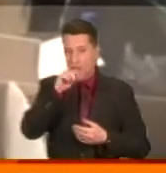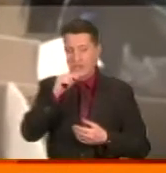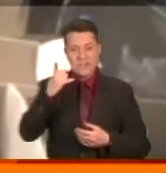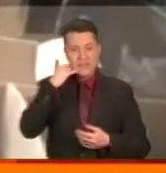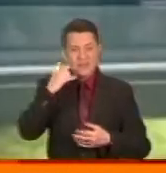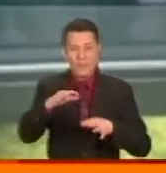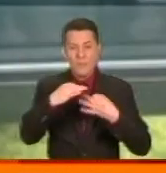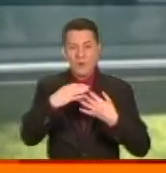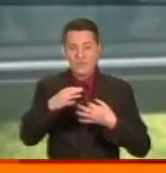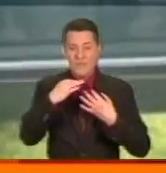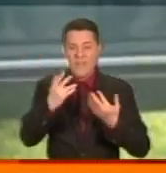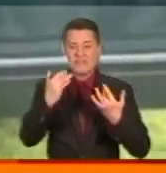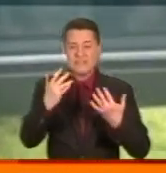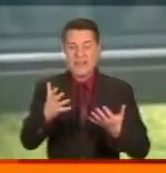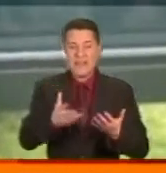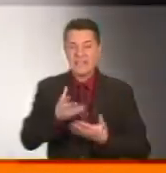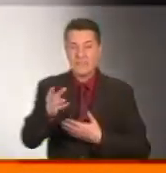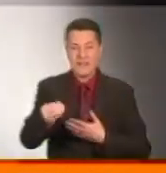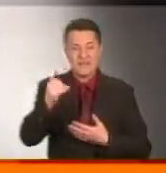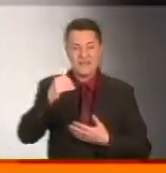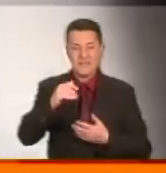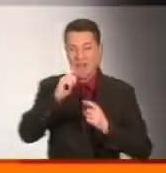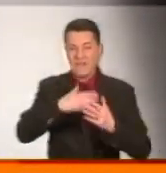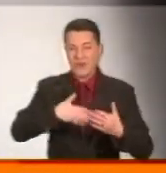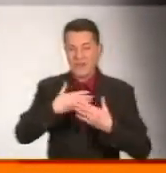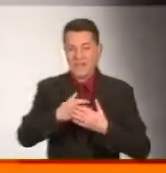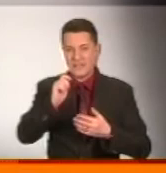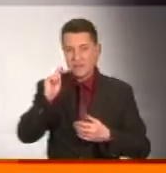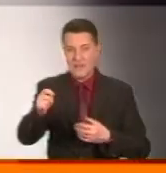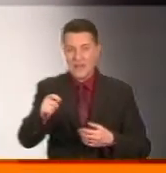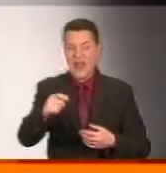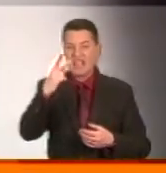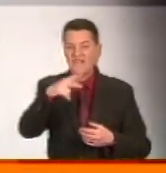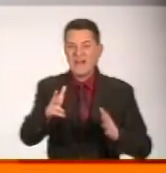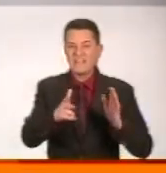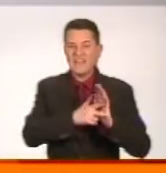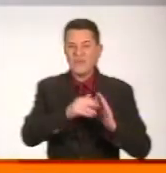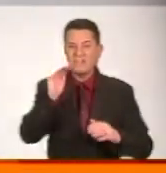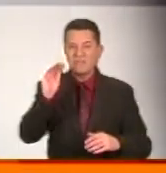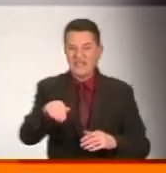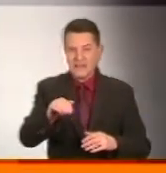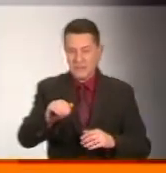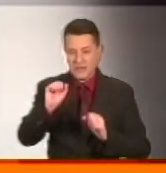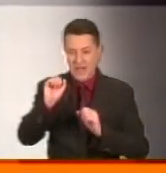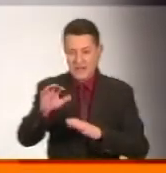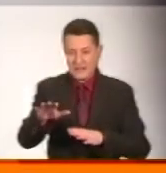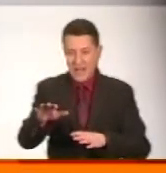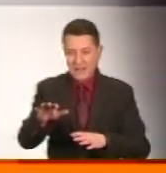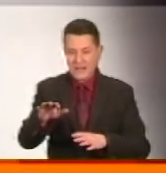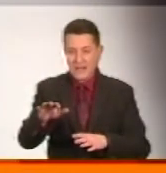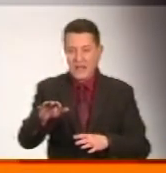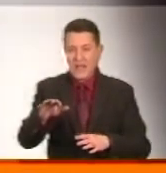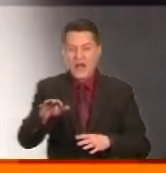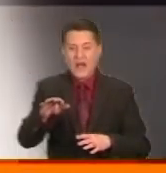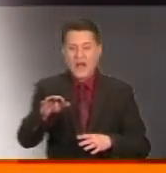телефоном розповідає, скільки ж заплатив за волонтерський подарунок. 28 він, я йому віддав, а остальні гроші, це